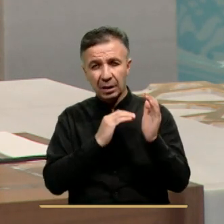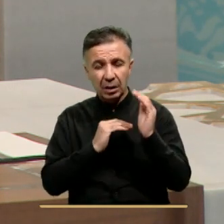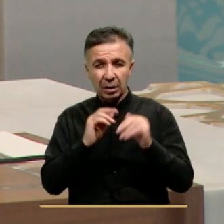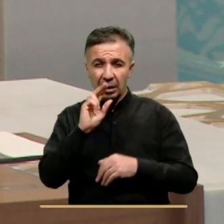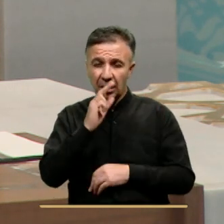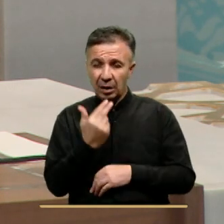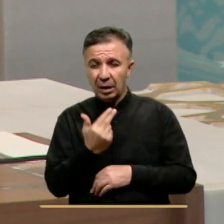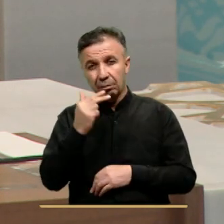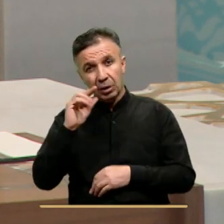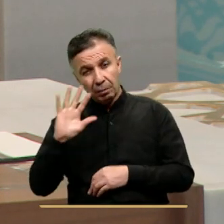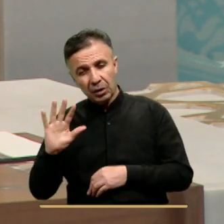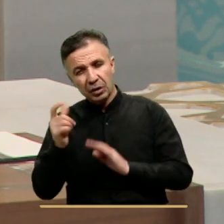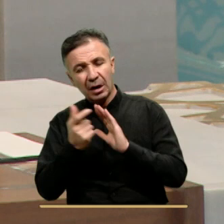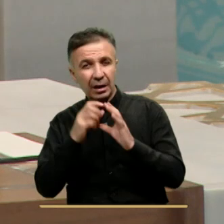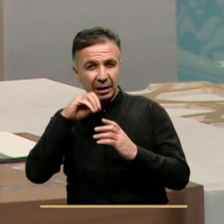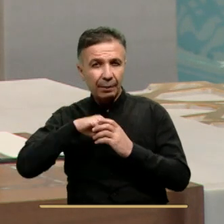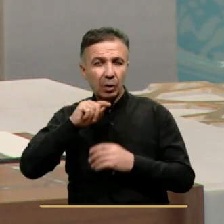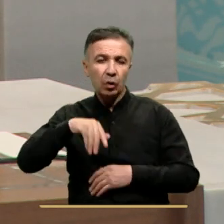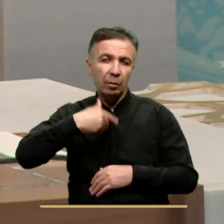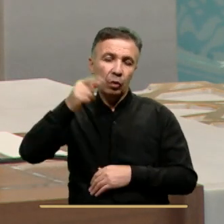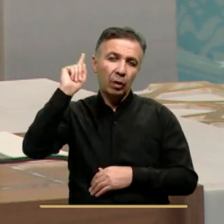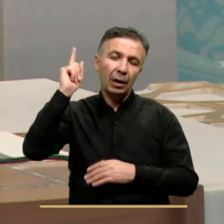şöyle ifade ediyor